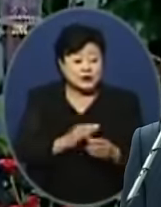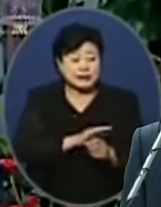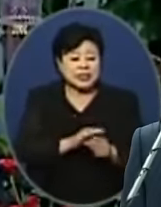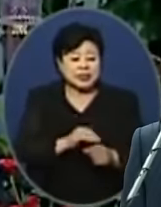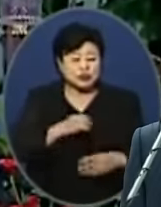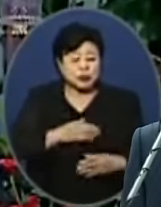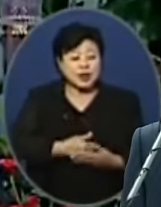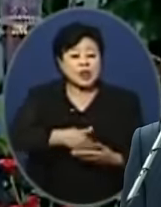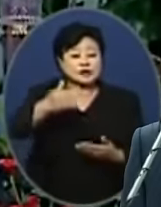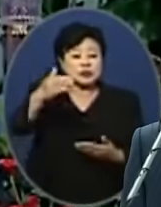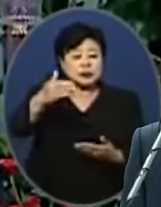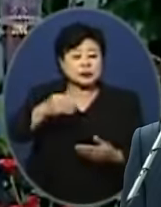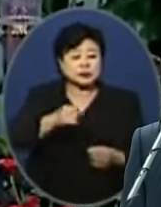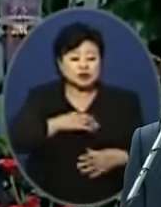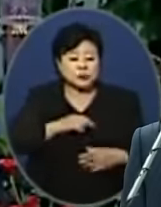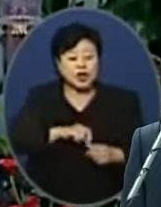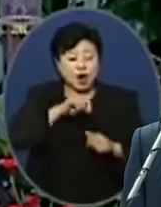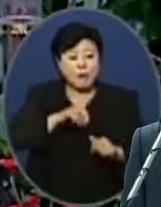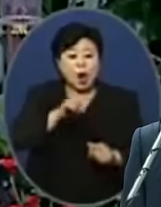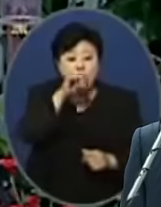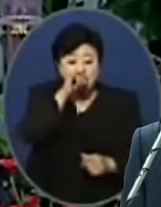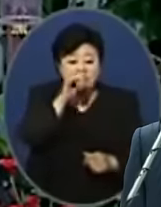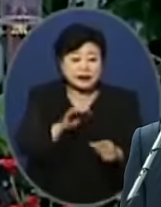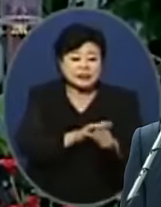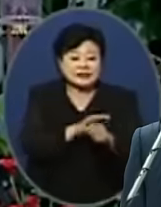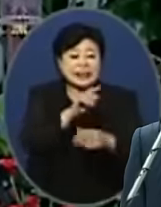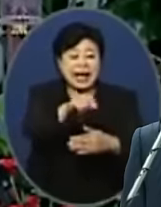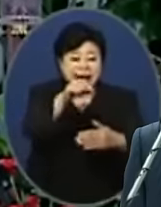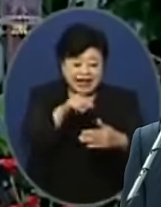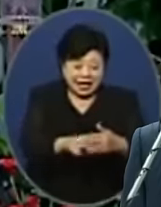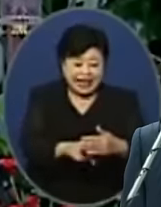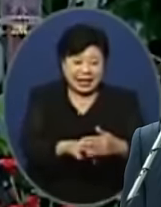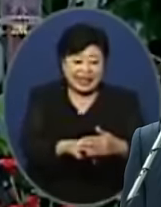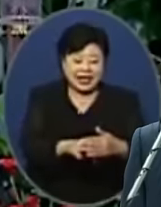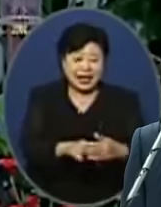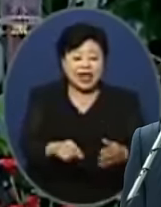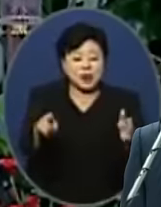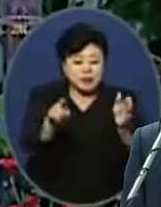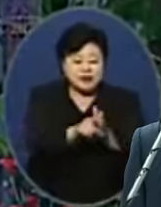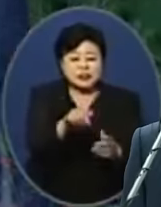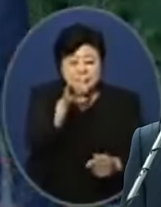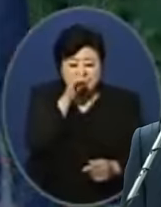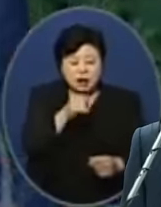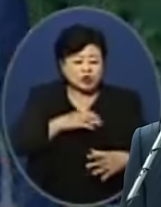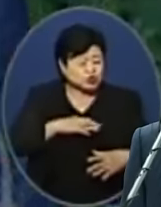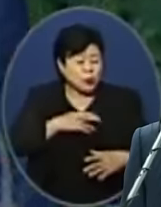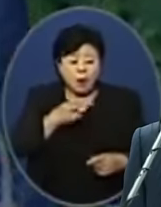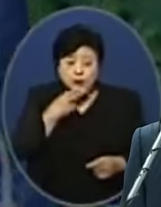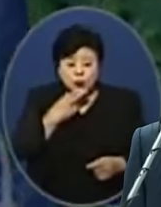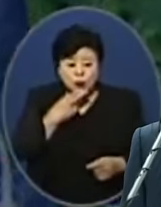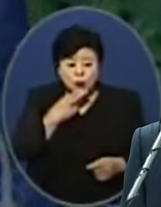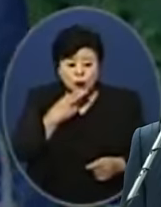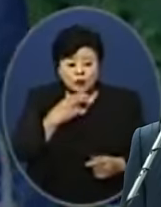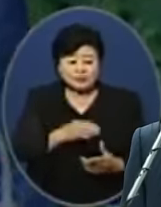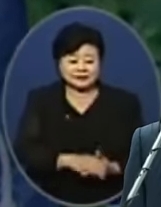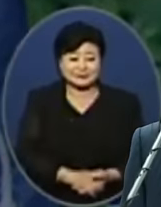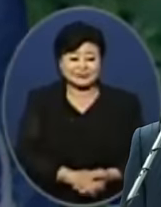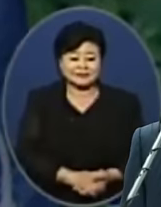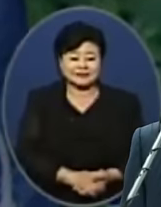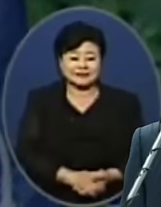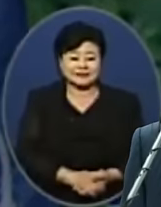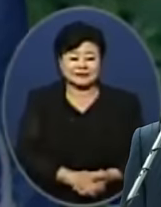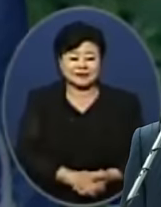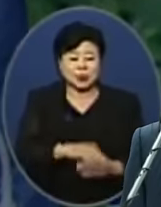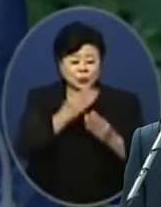쫓나니 두려움에는 형벌이 있습니다. 사랑 안에는 믿음이 있기 때문에 두려움이 없습니다.